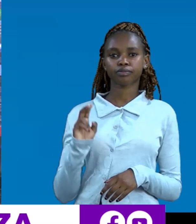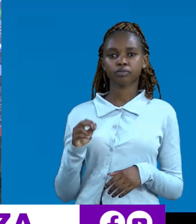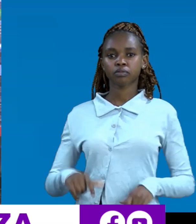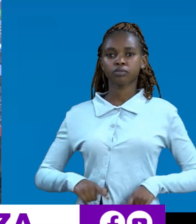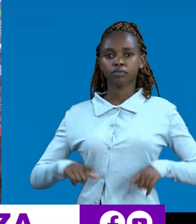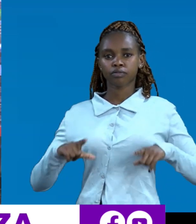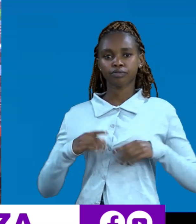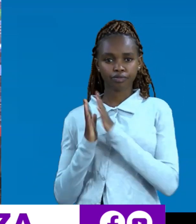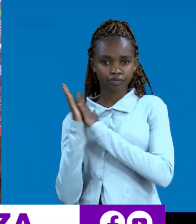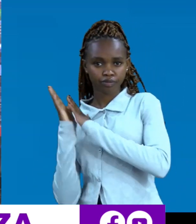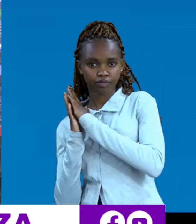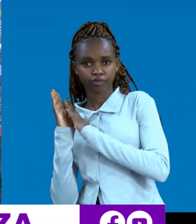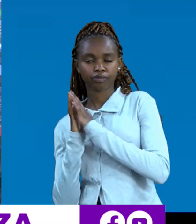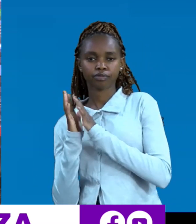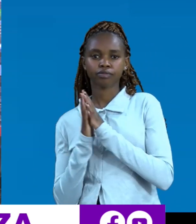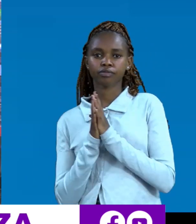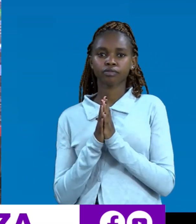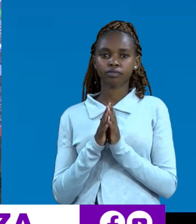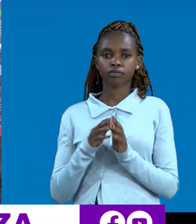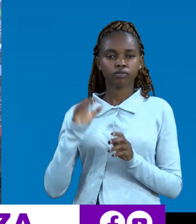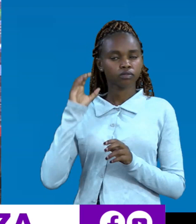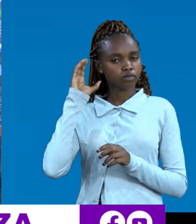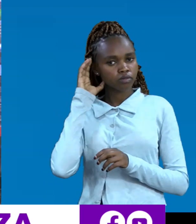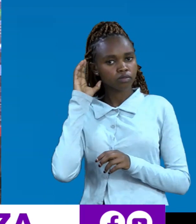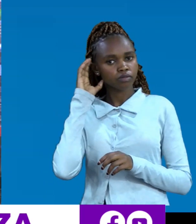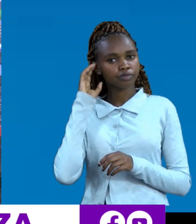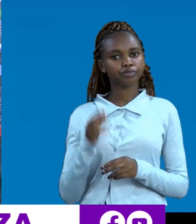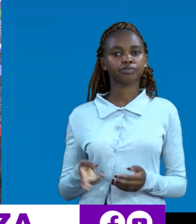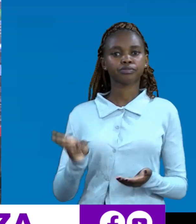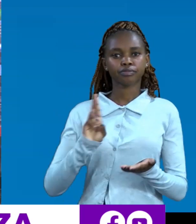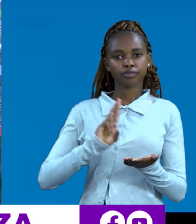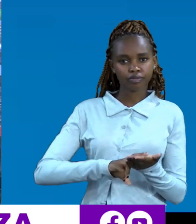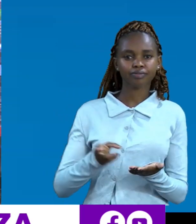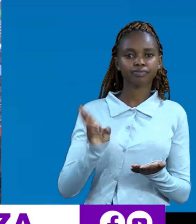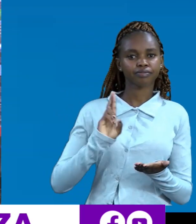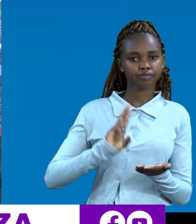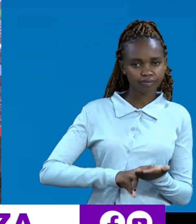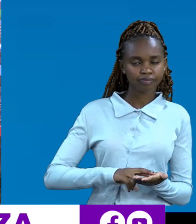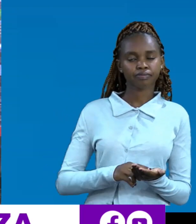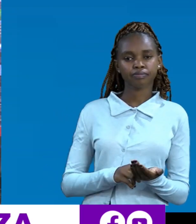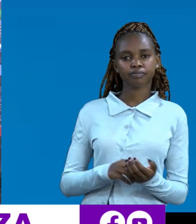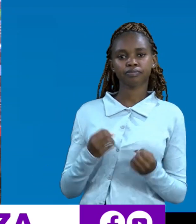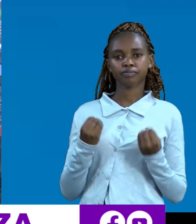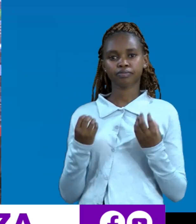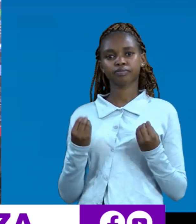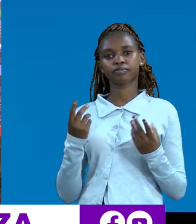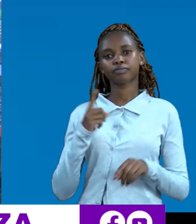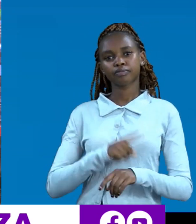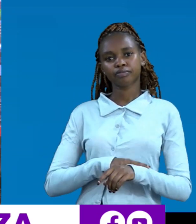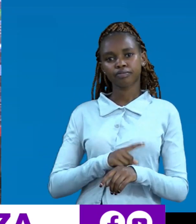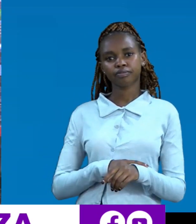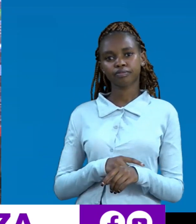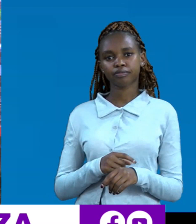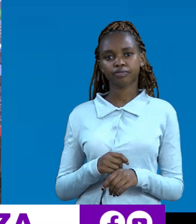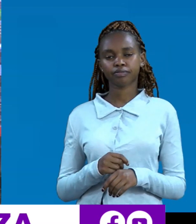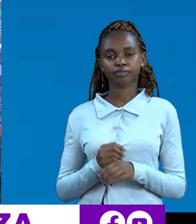Yeah, last time kwa tumeiguzia. So mtu alisema kusikia. Na tumerudia. Yeah, tumerudia. Na kuna mwingine bado hata chanuka. Mm.